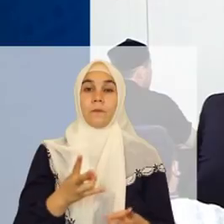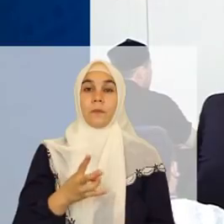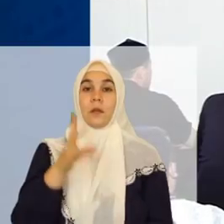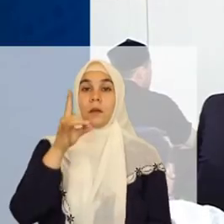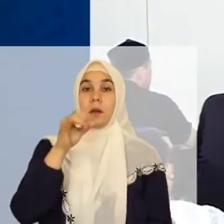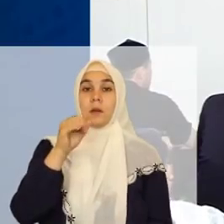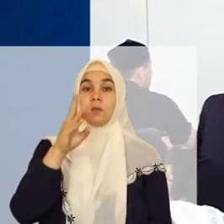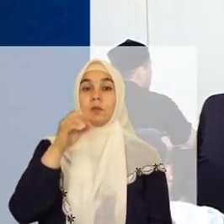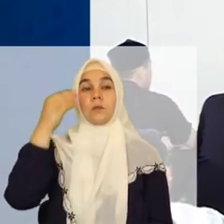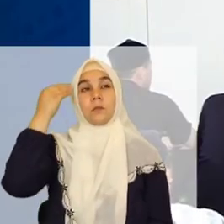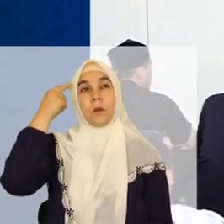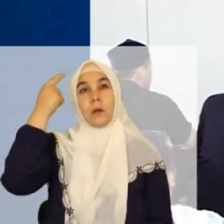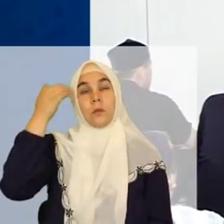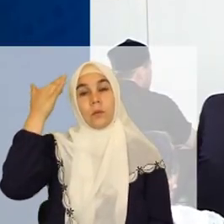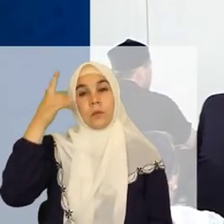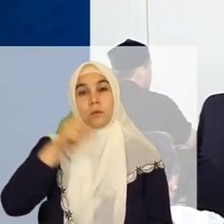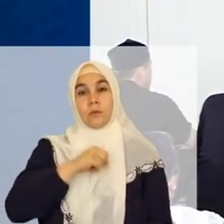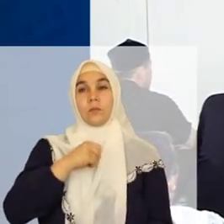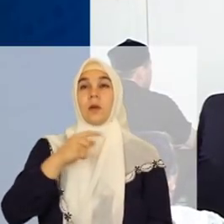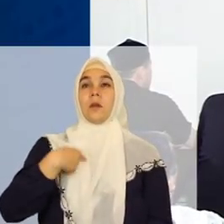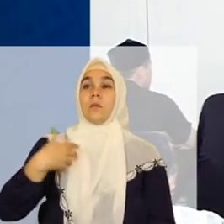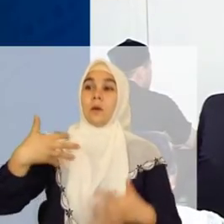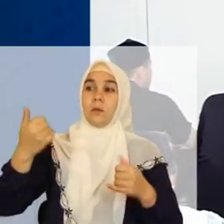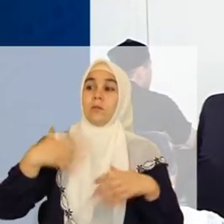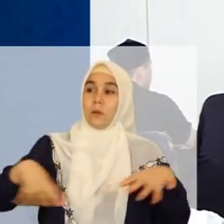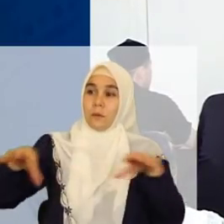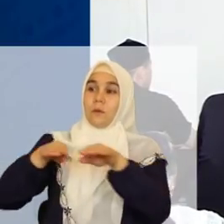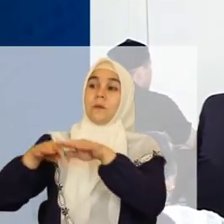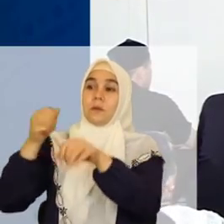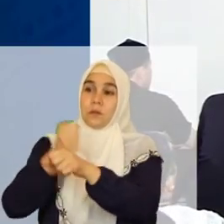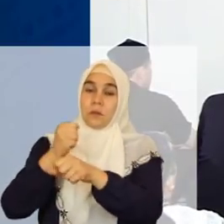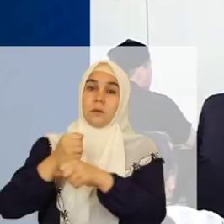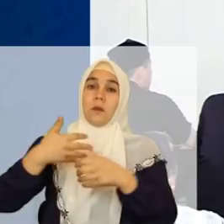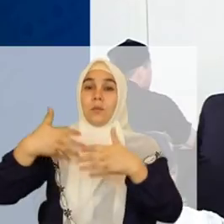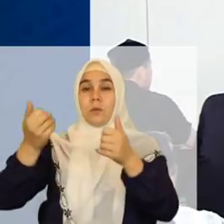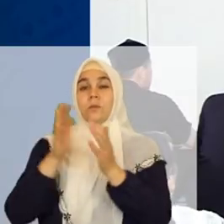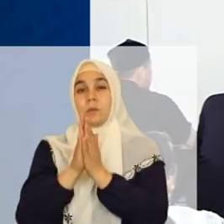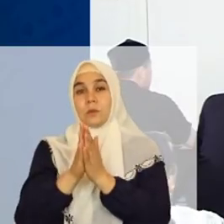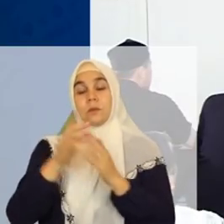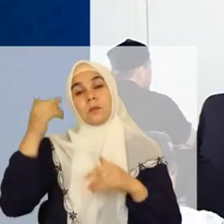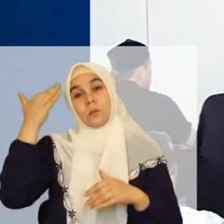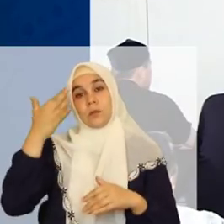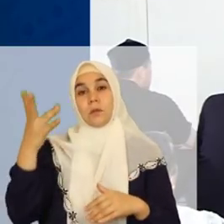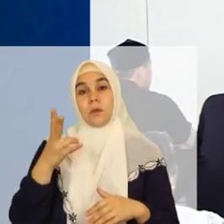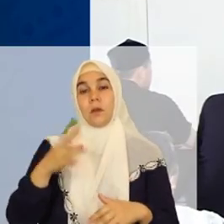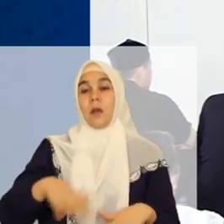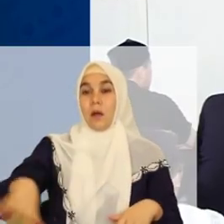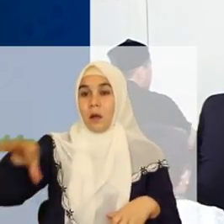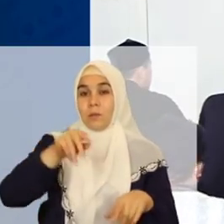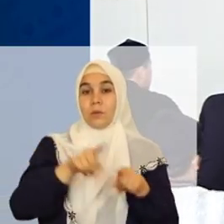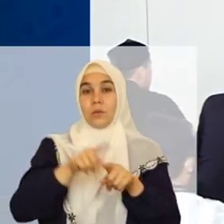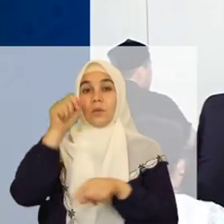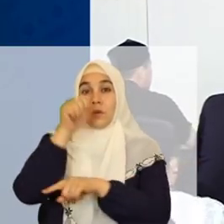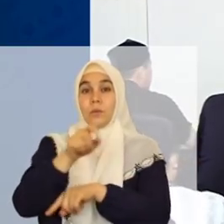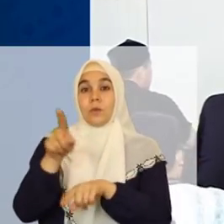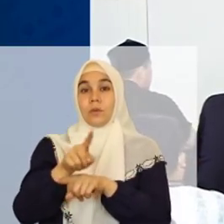Rajo degani shuncha bandalar qatori men ham qildim, qabul bo'lib qolsa kerak degan umidni qilish kerak. Hamma ibodatda shu,